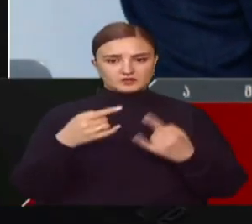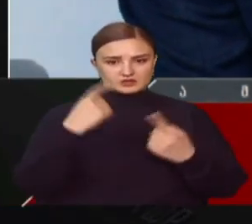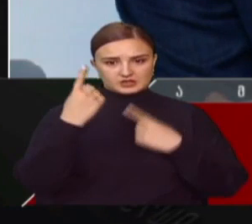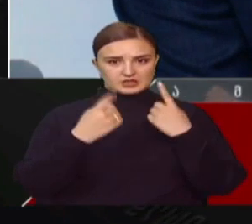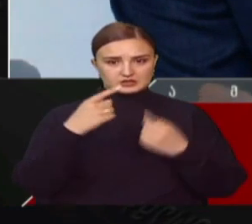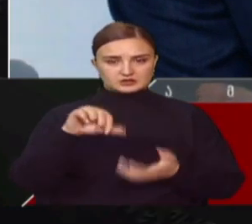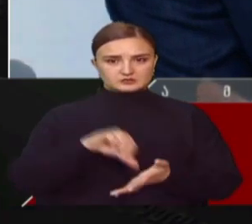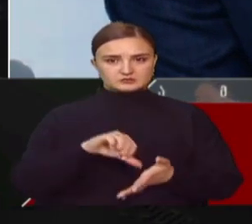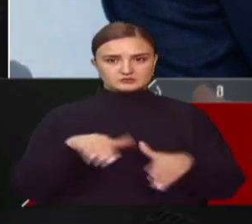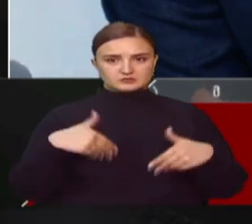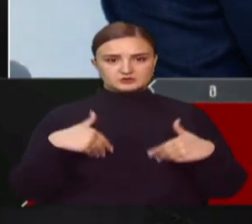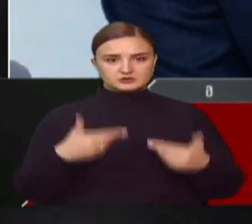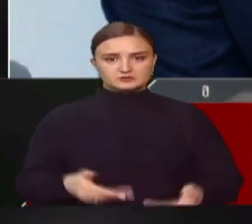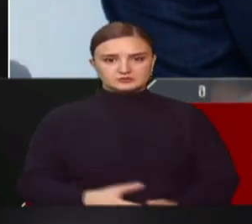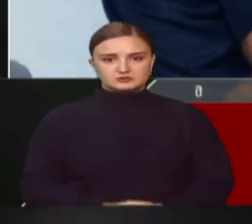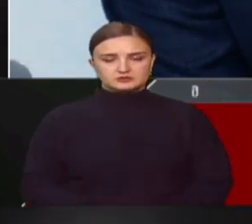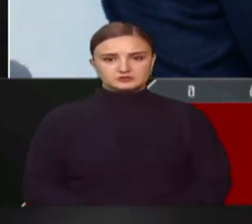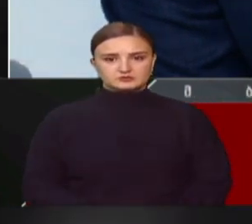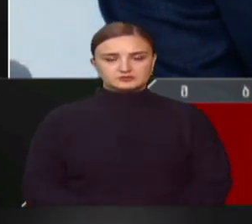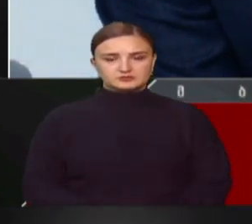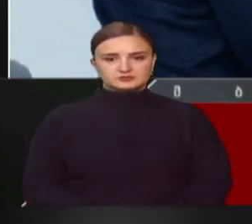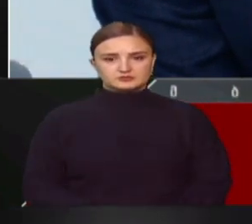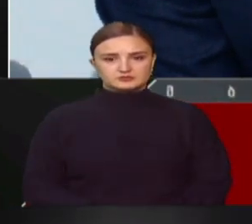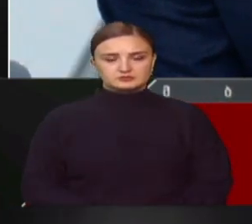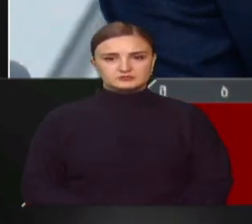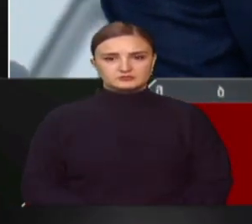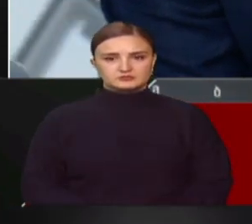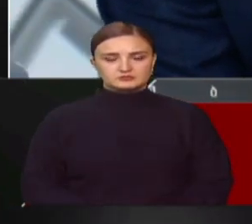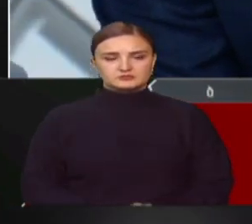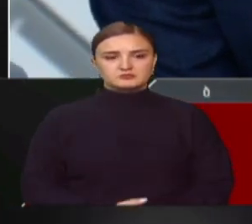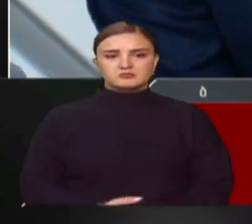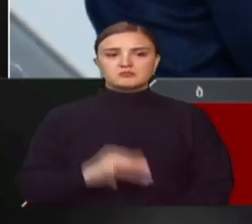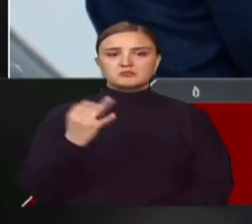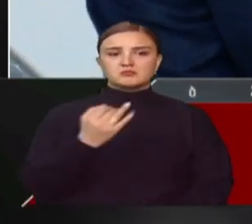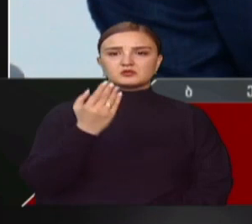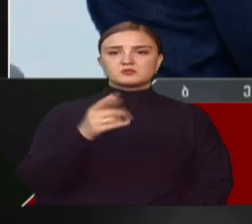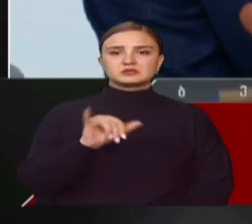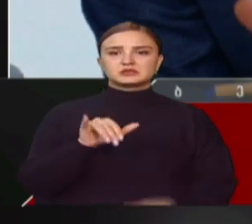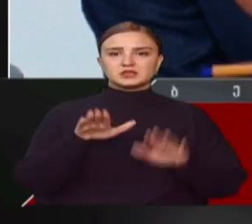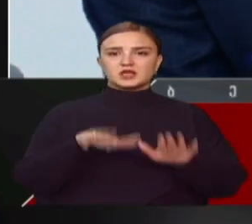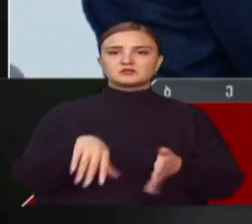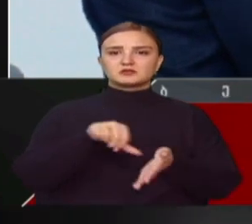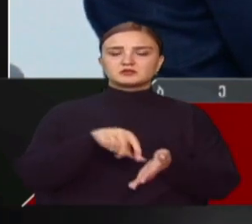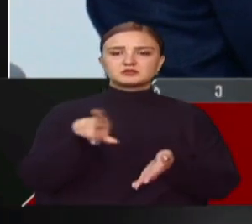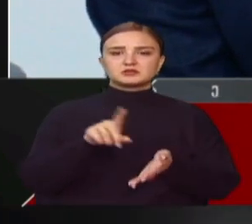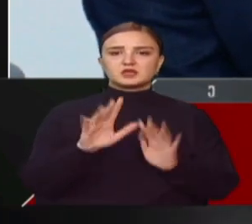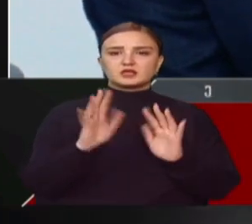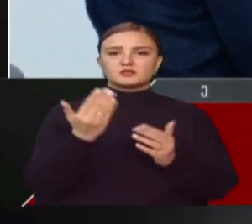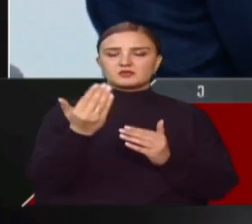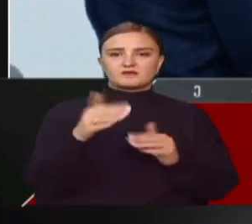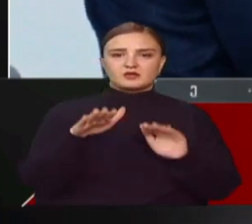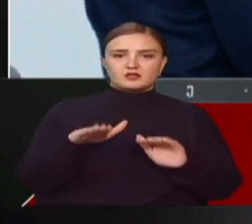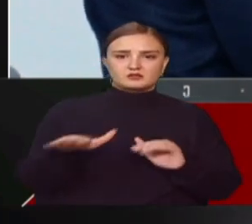მონაწილეობისთვის. მოგესალმებით. ნათია, პირველ რიგში მაინტერესებს ახლა კონკრეტულად სად იმყოფებით და რა ხდება თქვენს